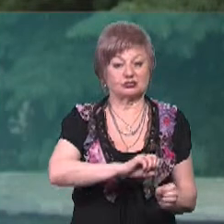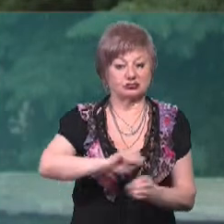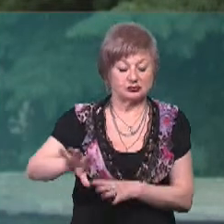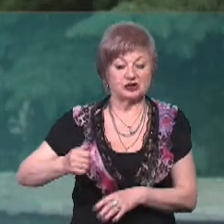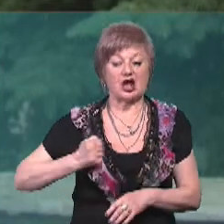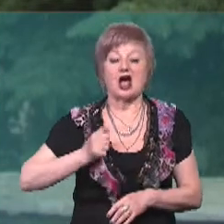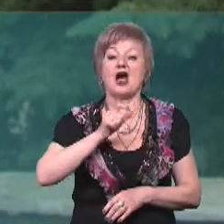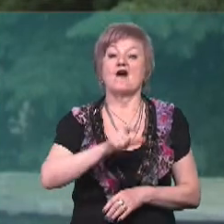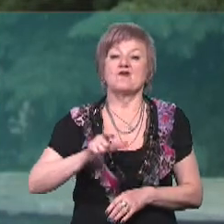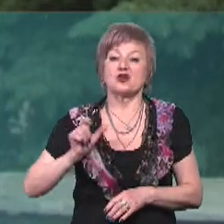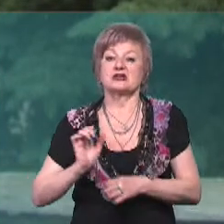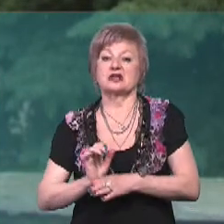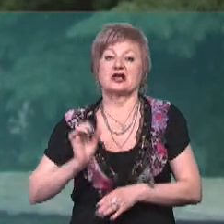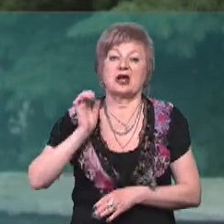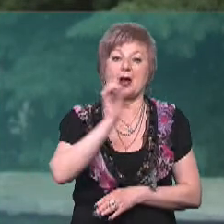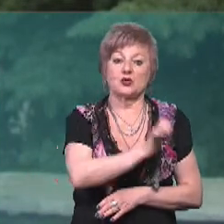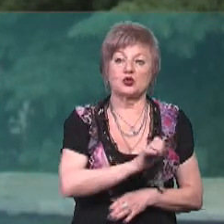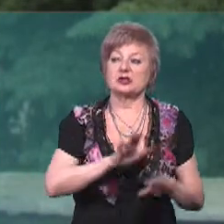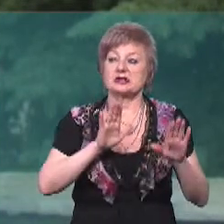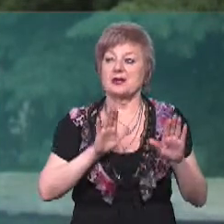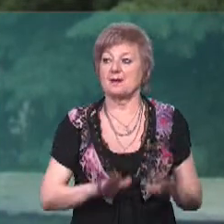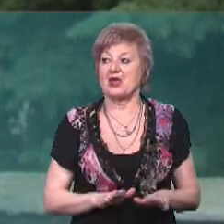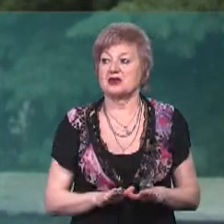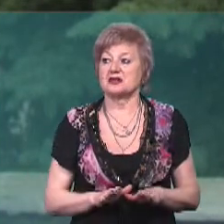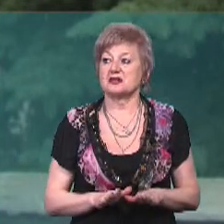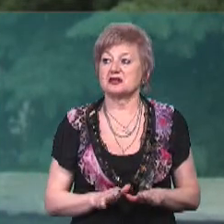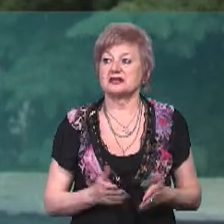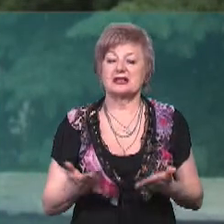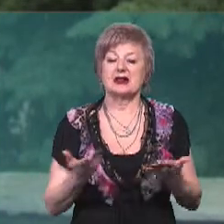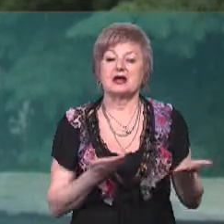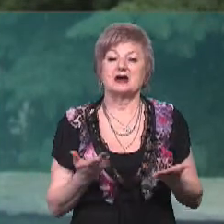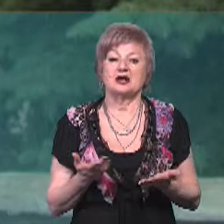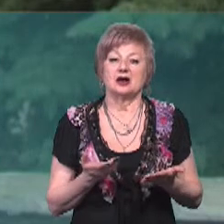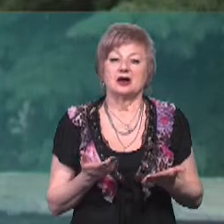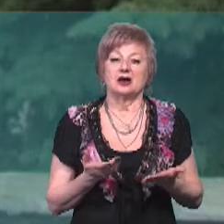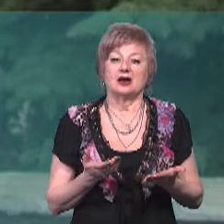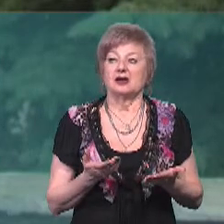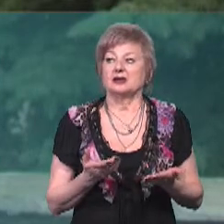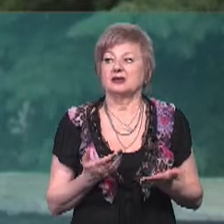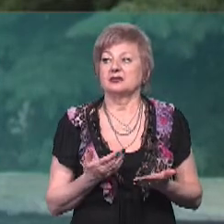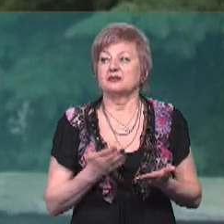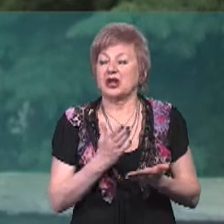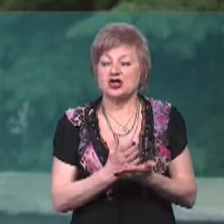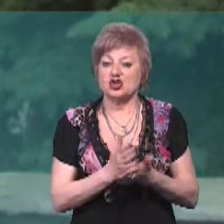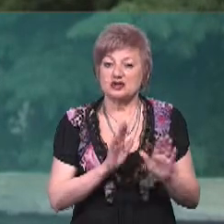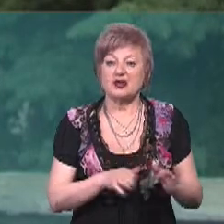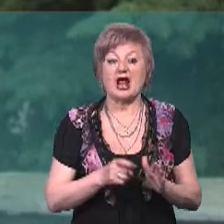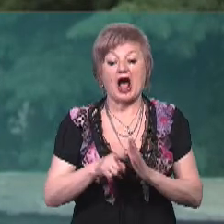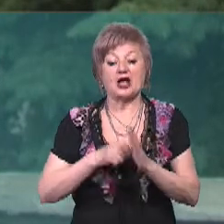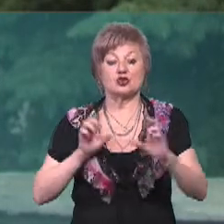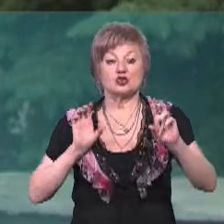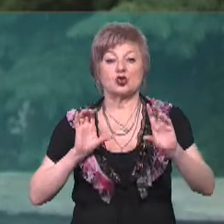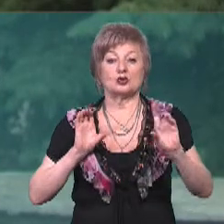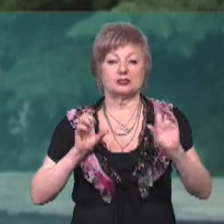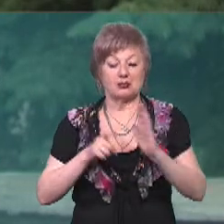військових відправили на пункти, де їх сортували, а батальйон «Донбас» тоді